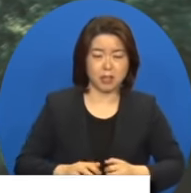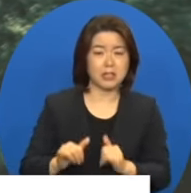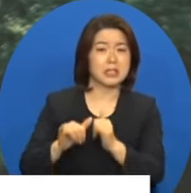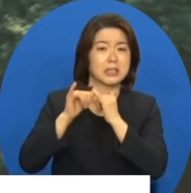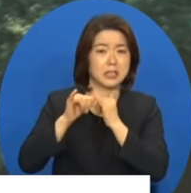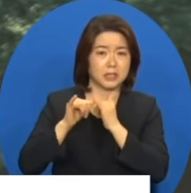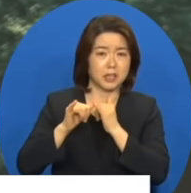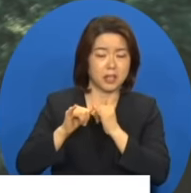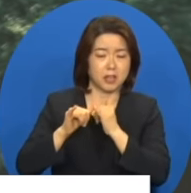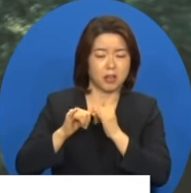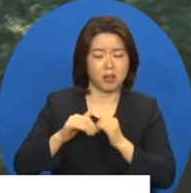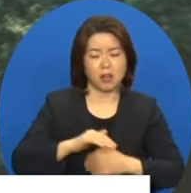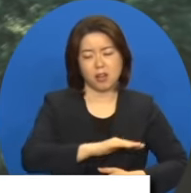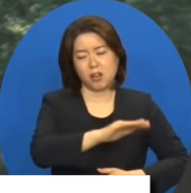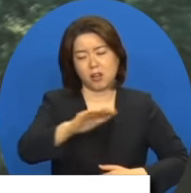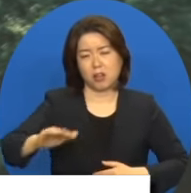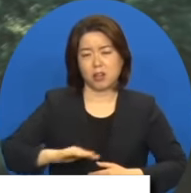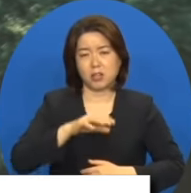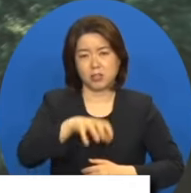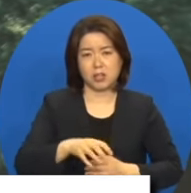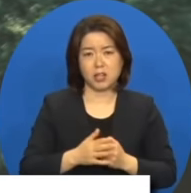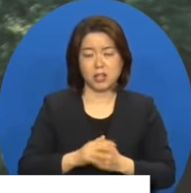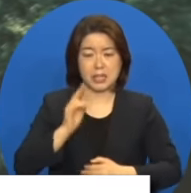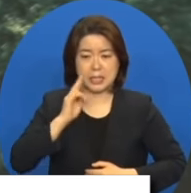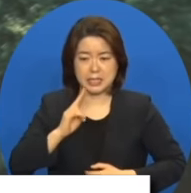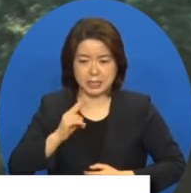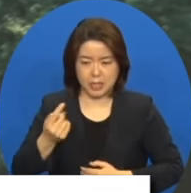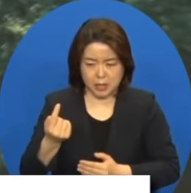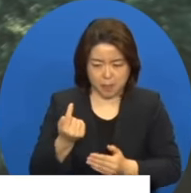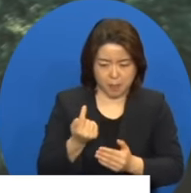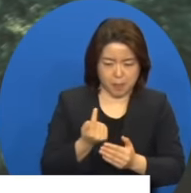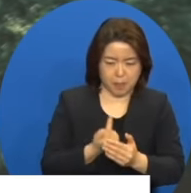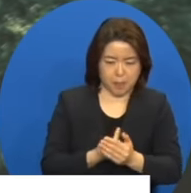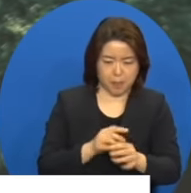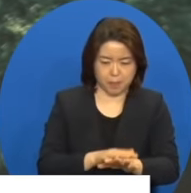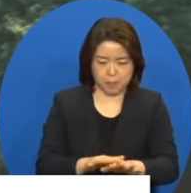다 우리 가정 안에 심각하게 우리 가정에 파고들어와 있습니다.